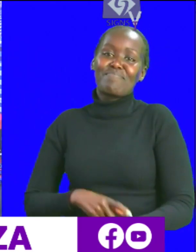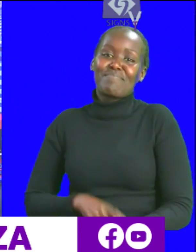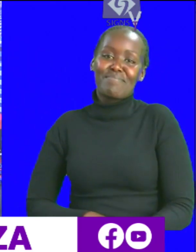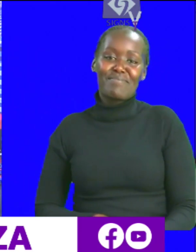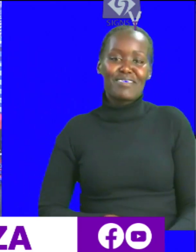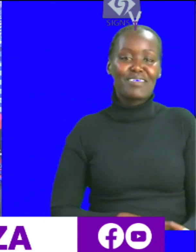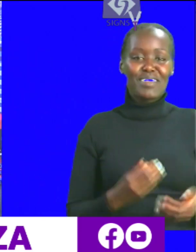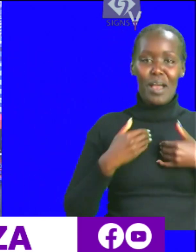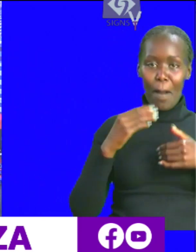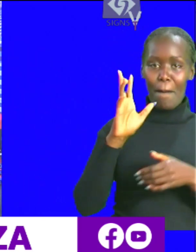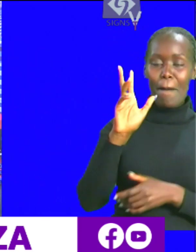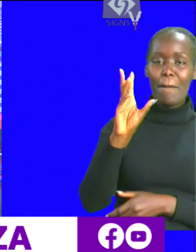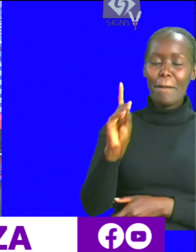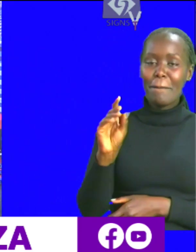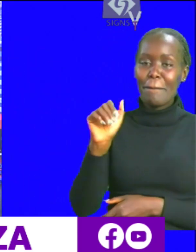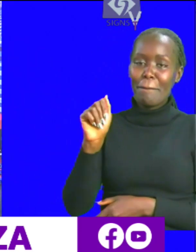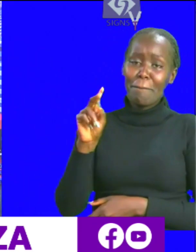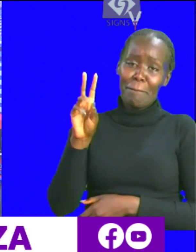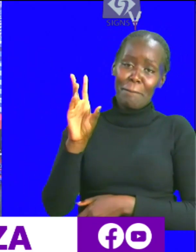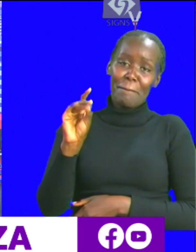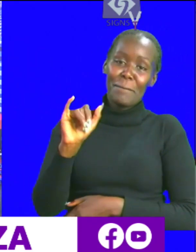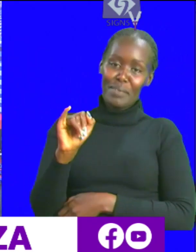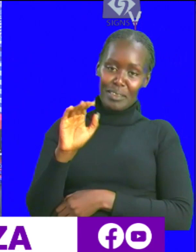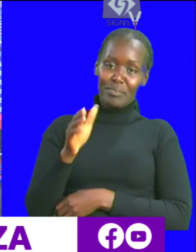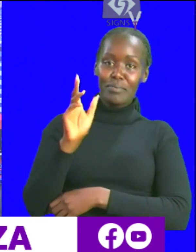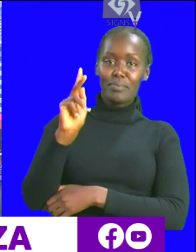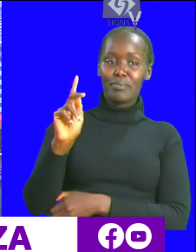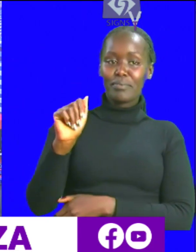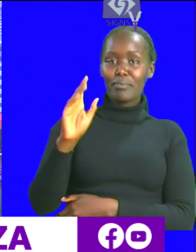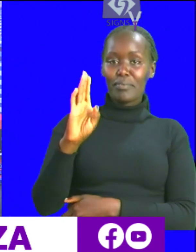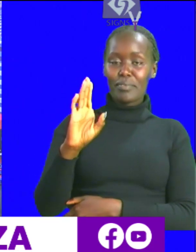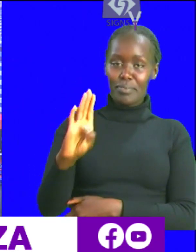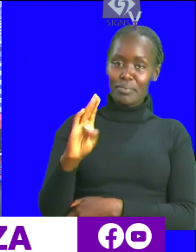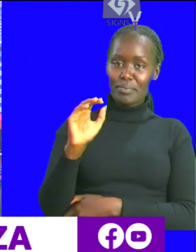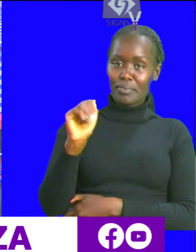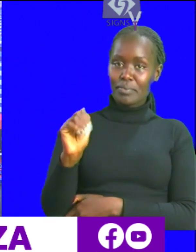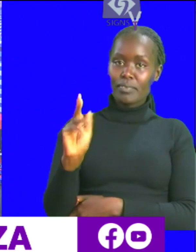Kuna wengi sana tu. Bible ni kubwa. Bible ni kubwa mzee.